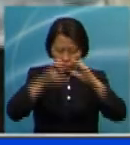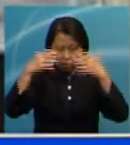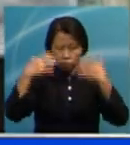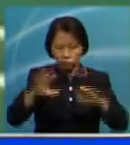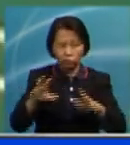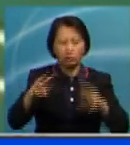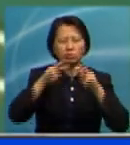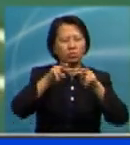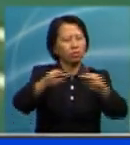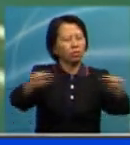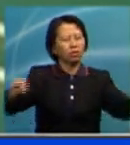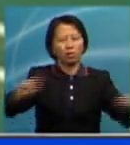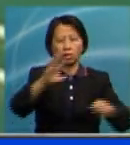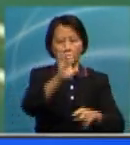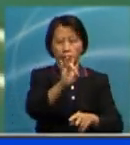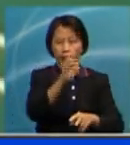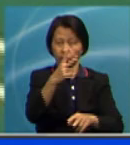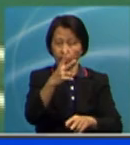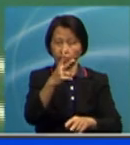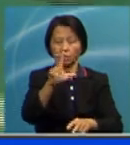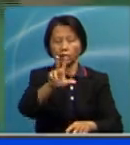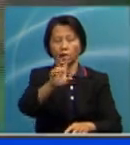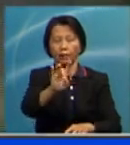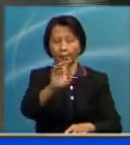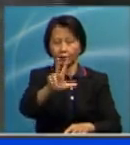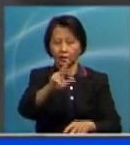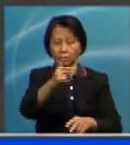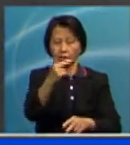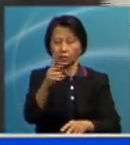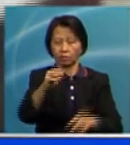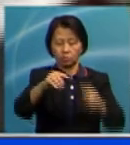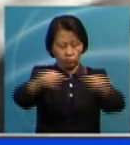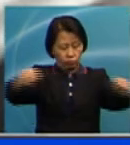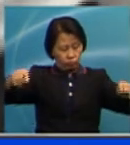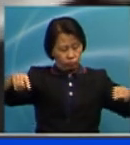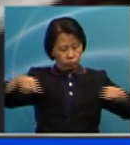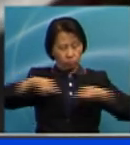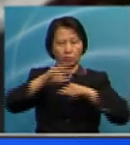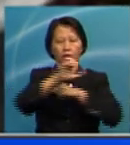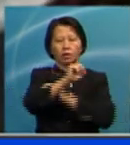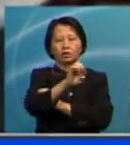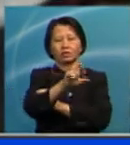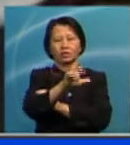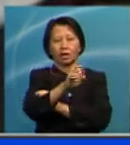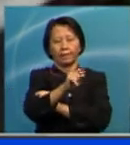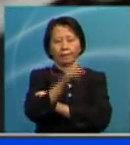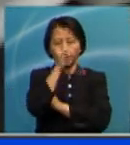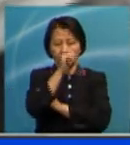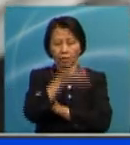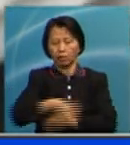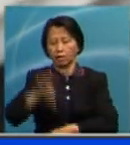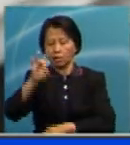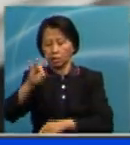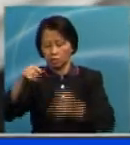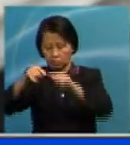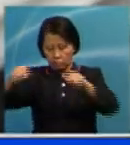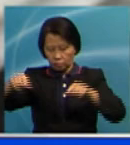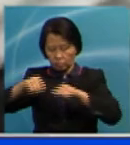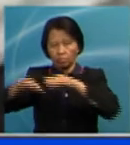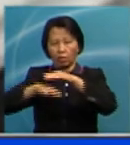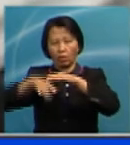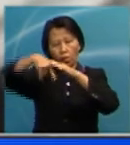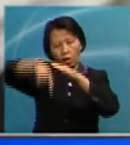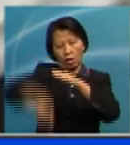meninjau lebih 83,000 km per kawasan di Selat Melaka dan lebih lapan kaki persegi kawasan di bawah